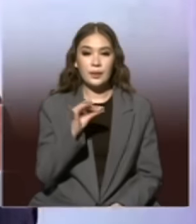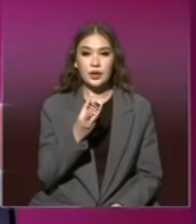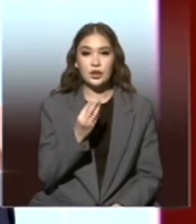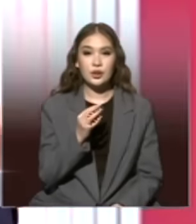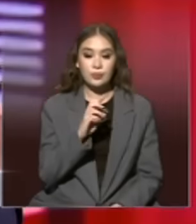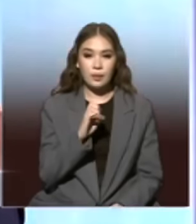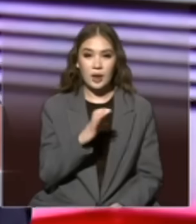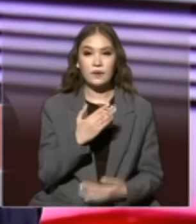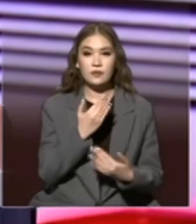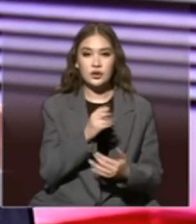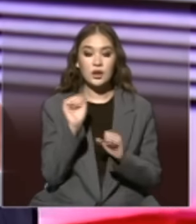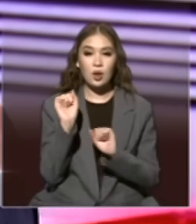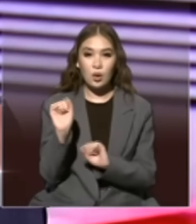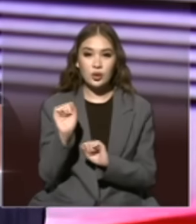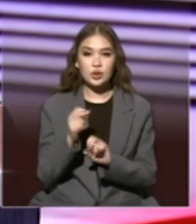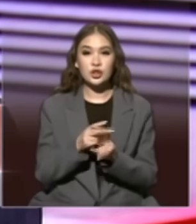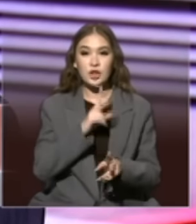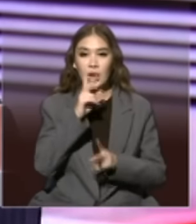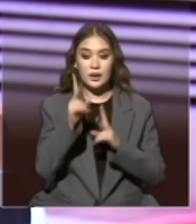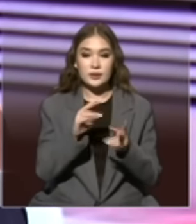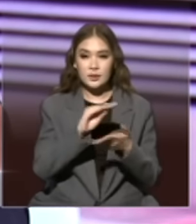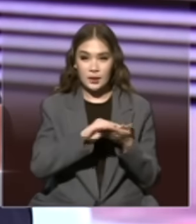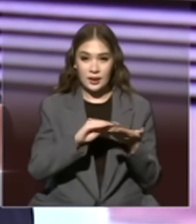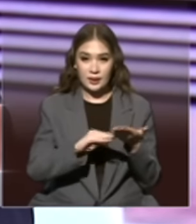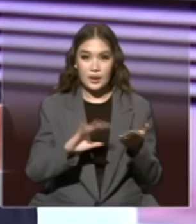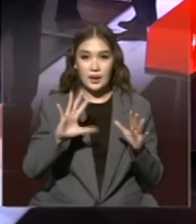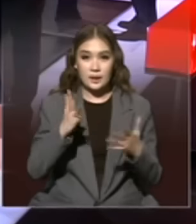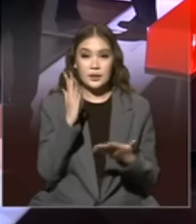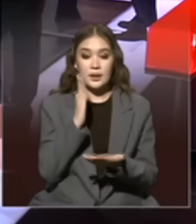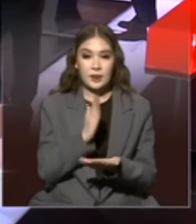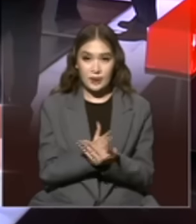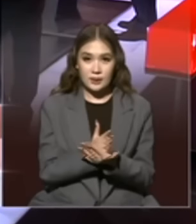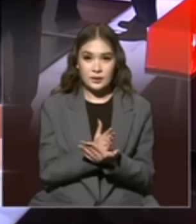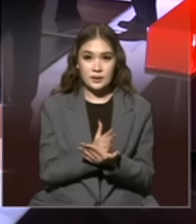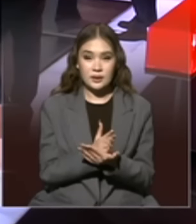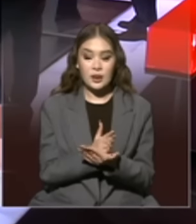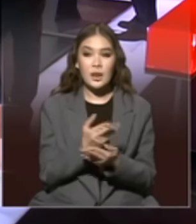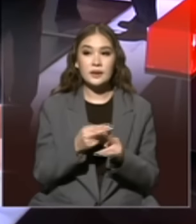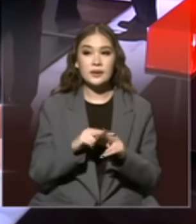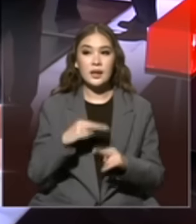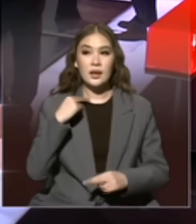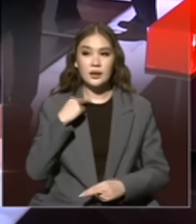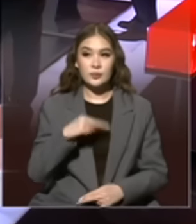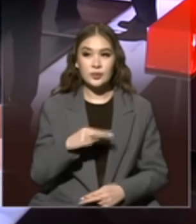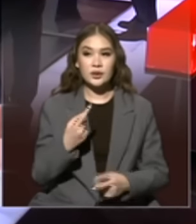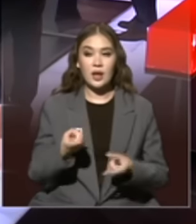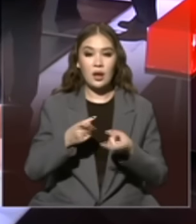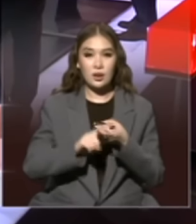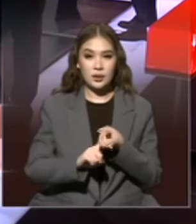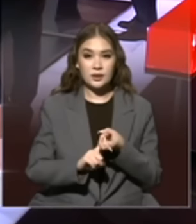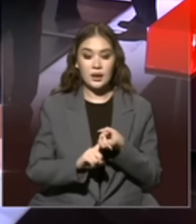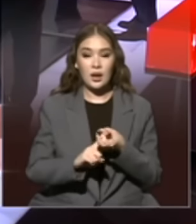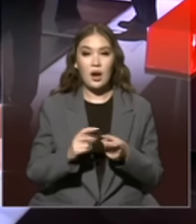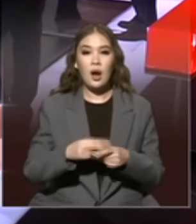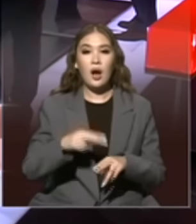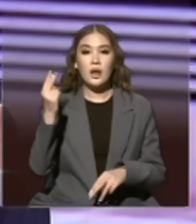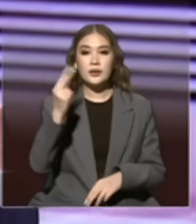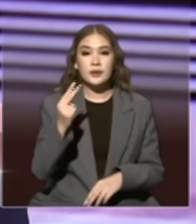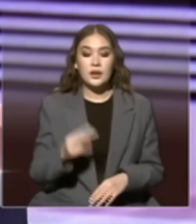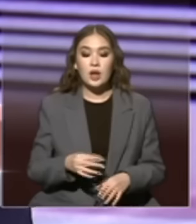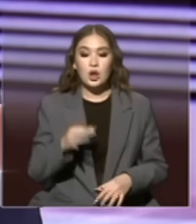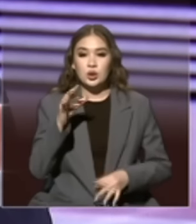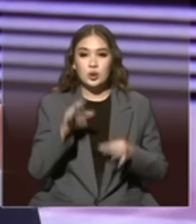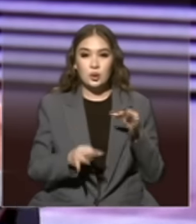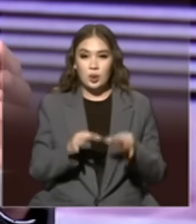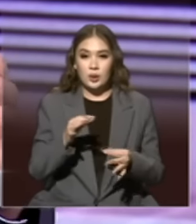Бешімбаевтың қорғаушыларының шағымның ішінде көрсетілген болса, бұл мына қылмыстық алқада Астана қалалық сотының